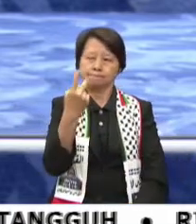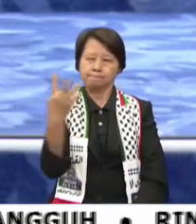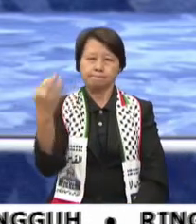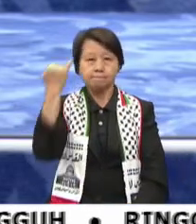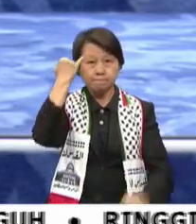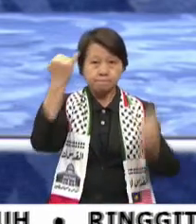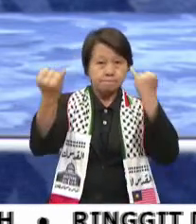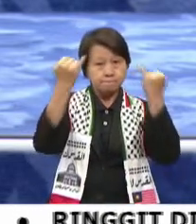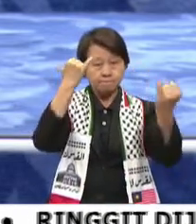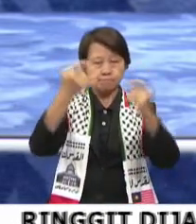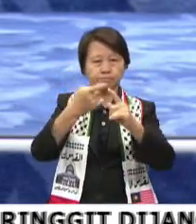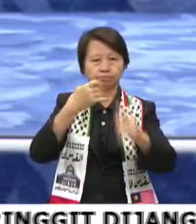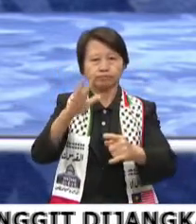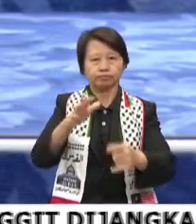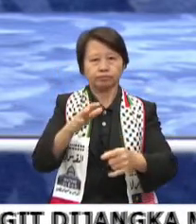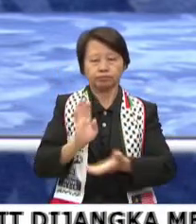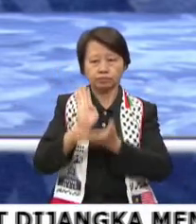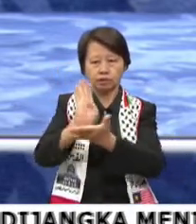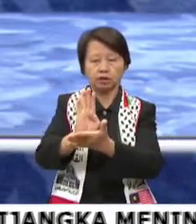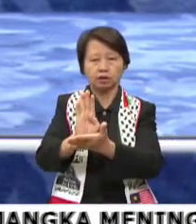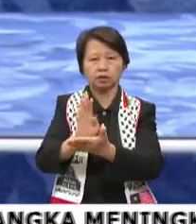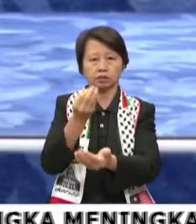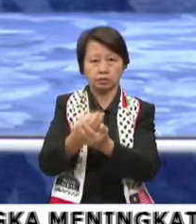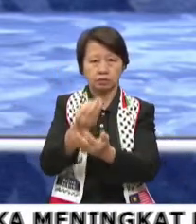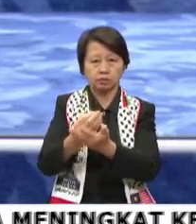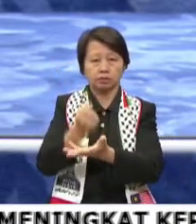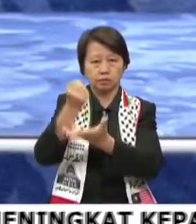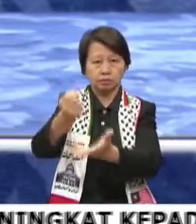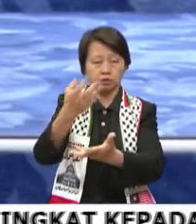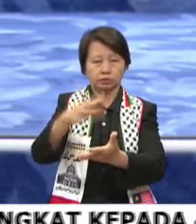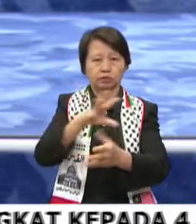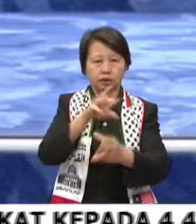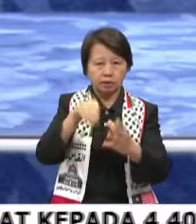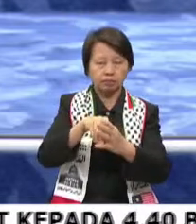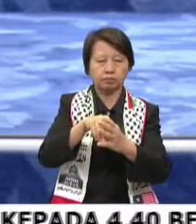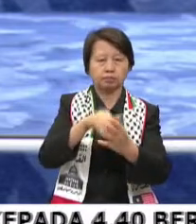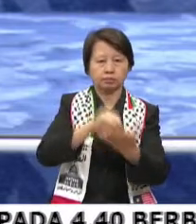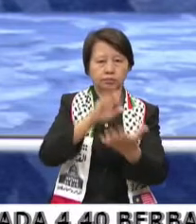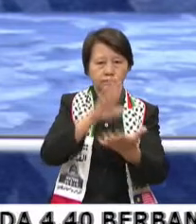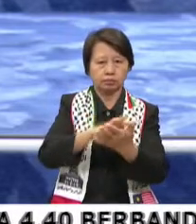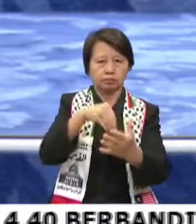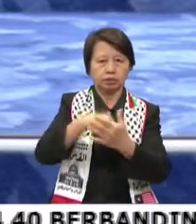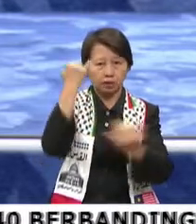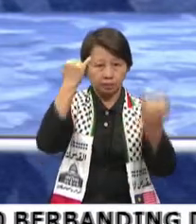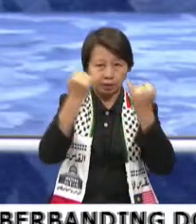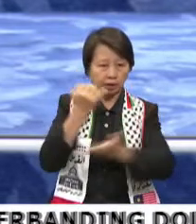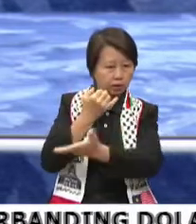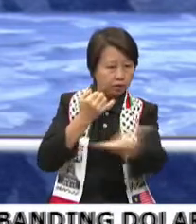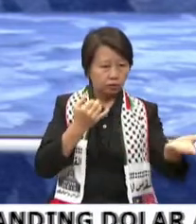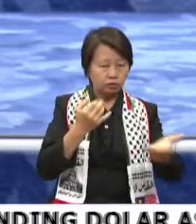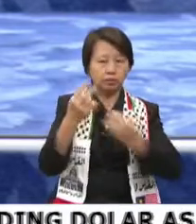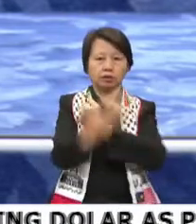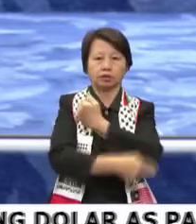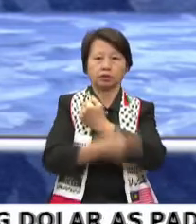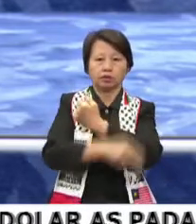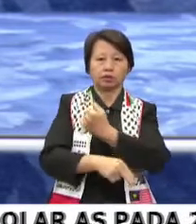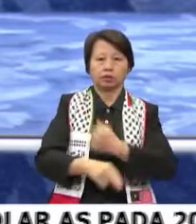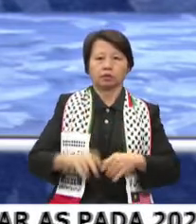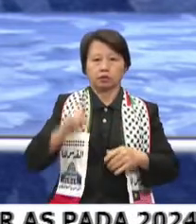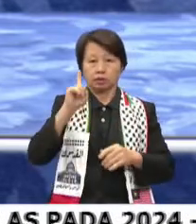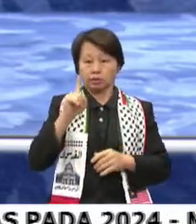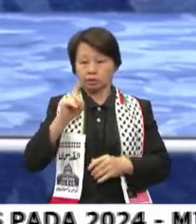pandangan termasuk dari segi kadar bantuan telah mengambil kira semua pandangan semua negeri satu